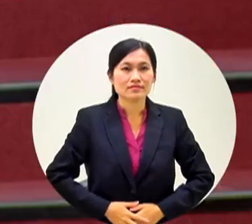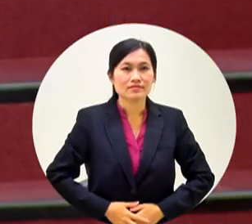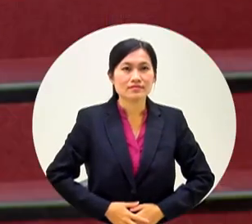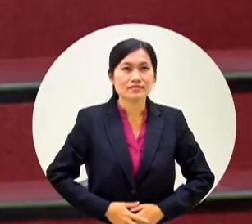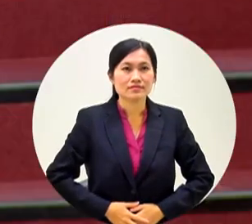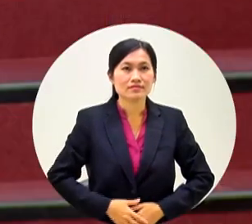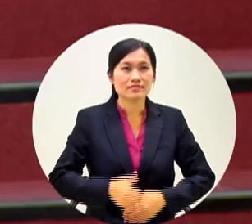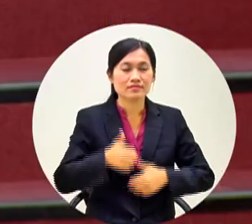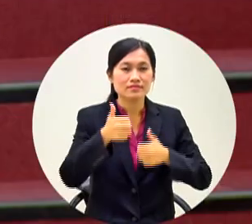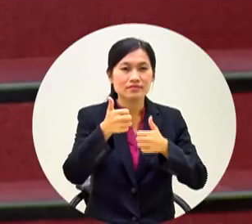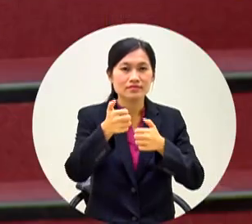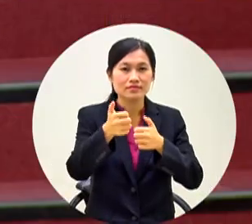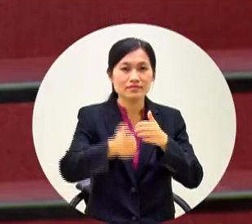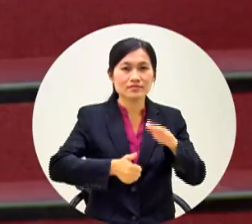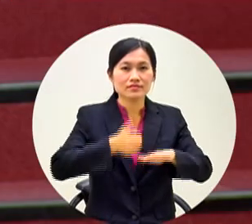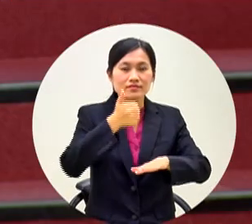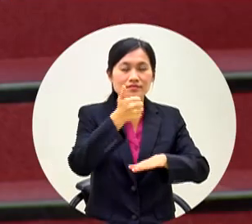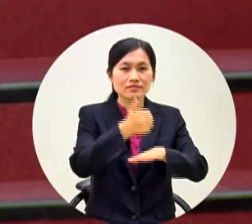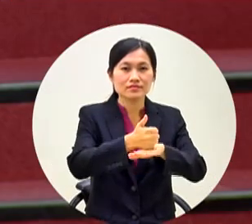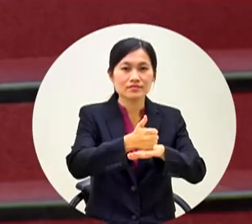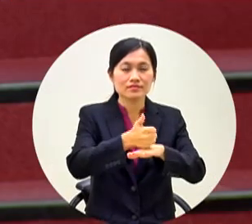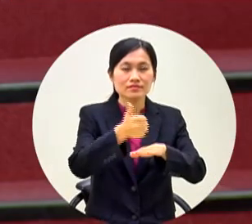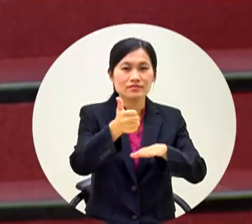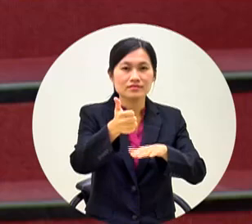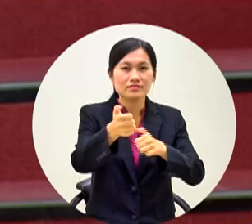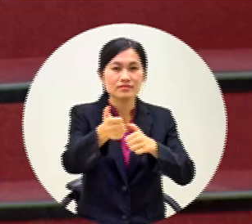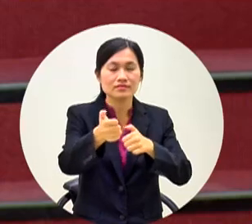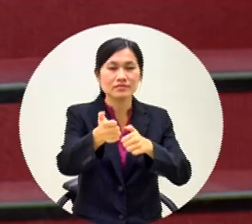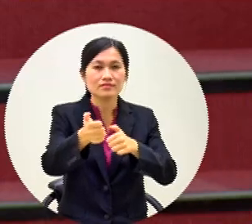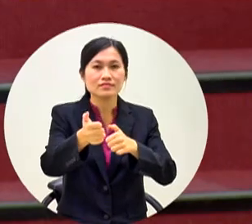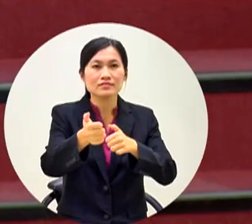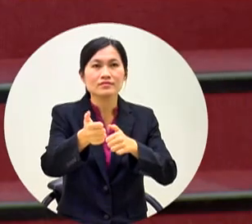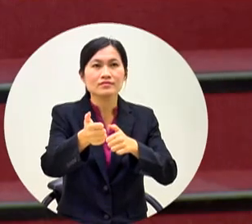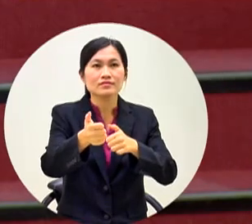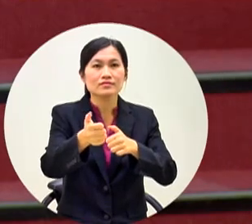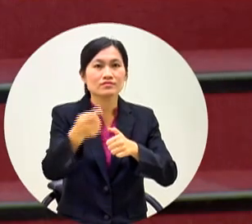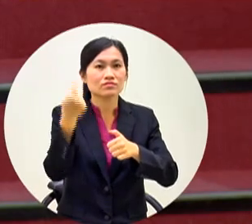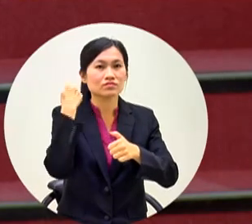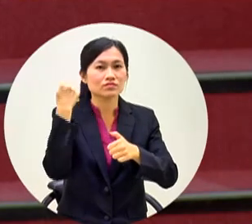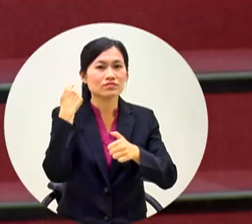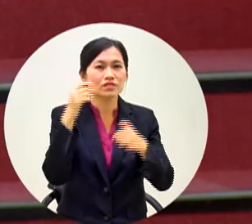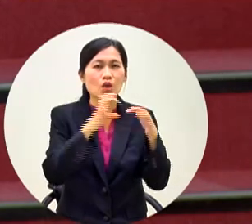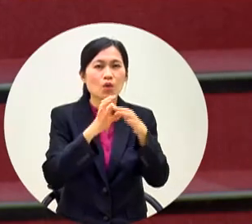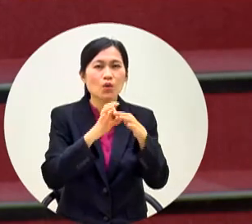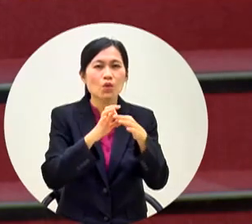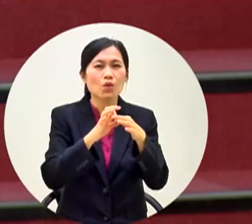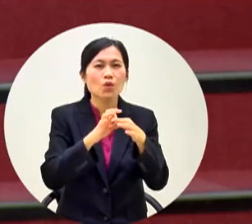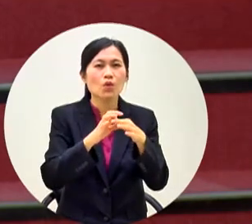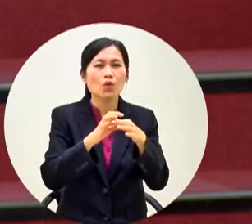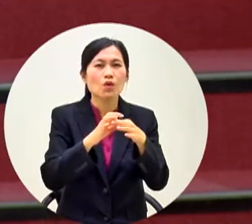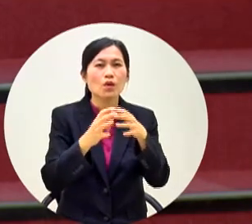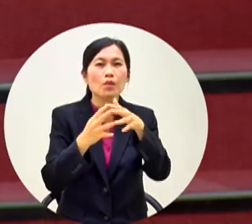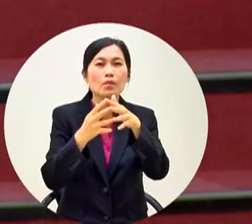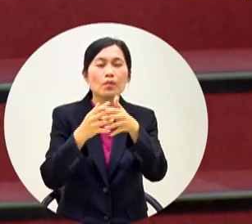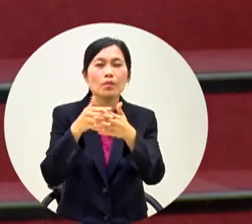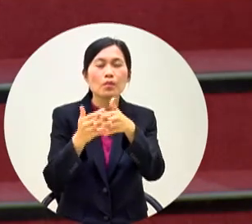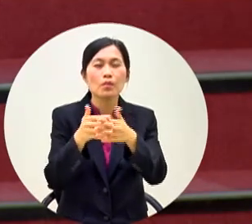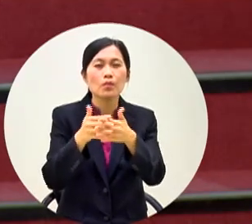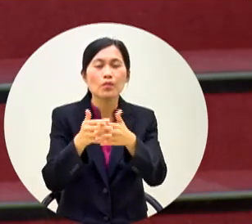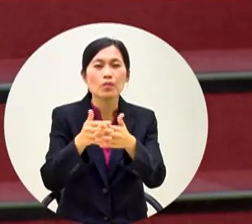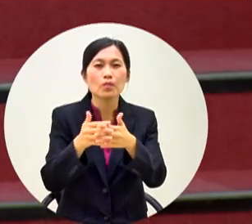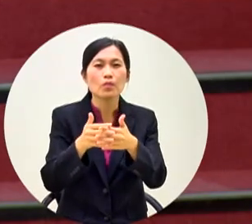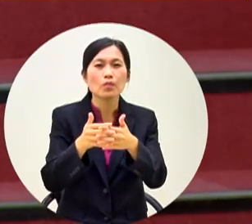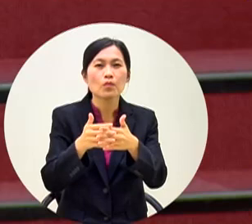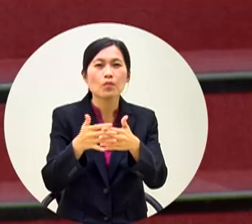谢谢主席。我想哦，昨天有关于这个莱猪在高雄市议会正式